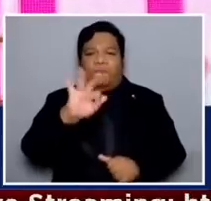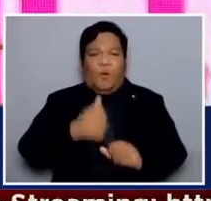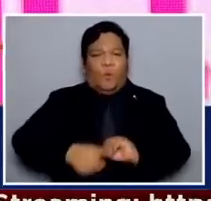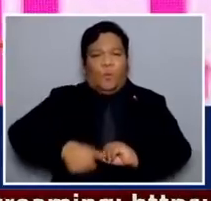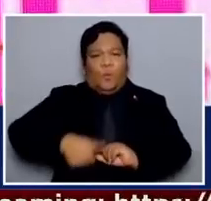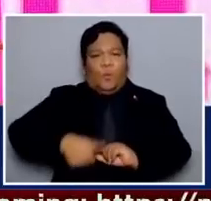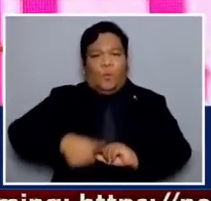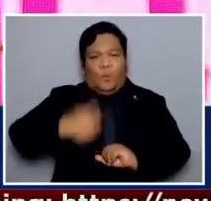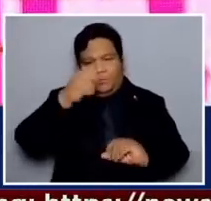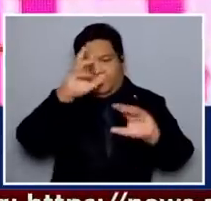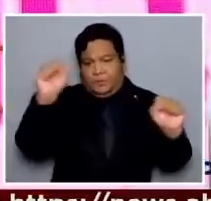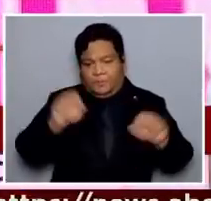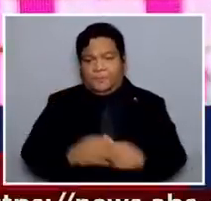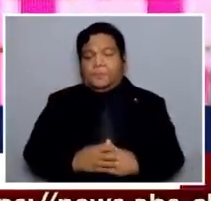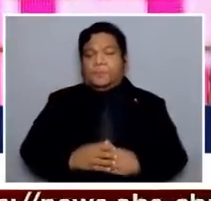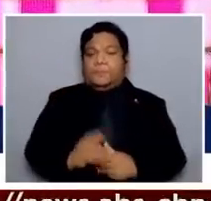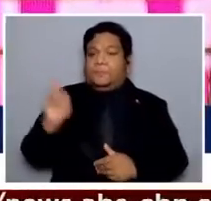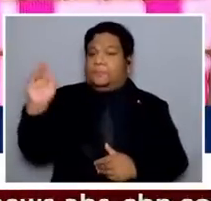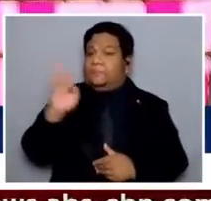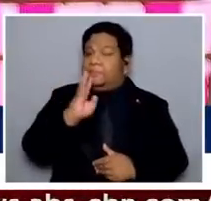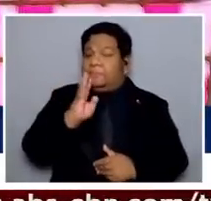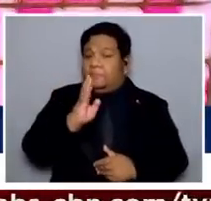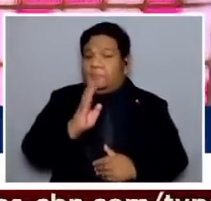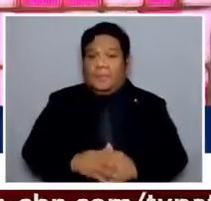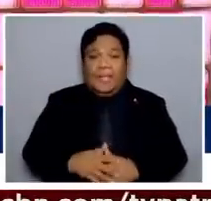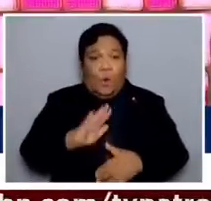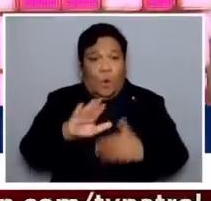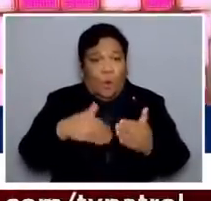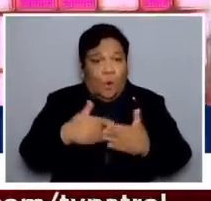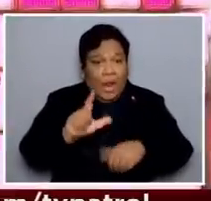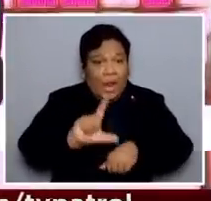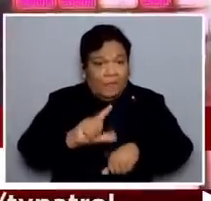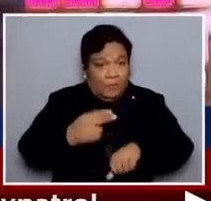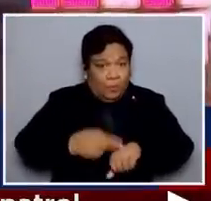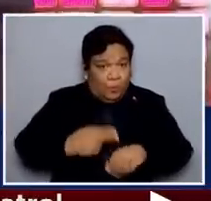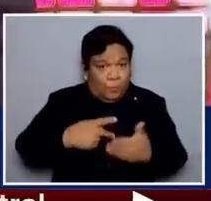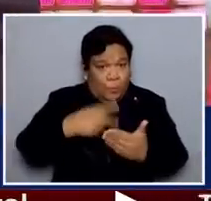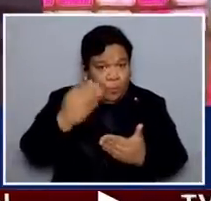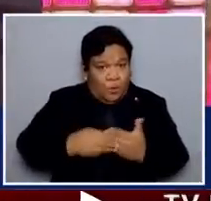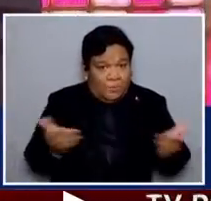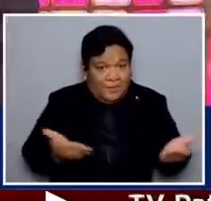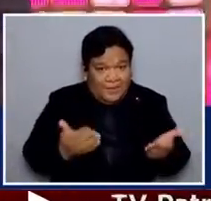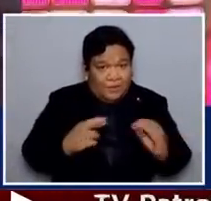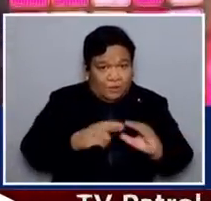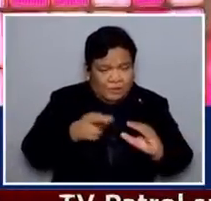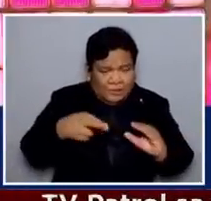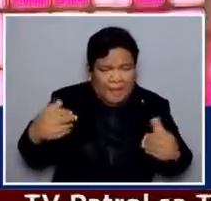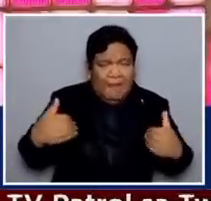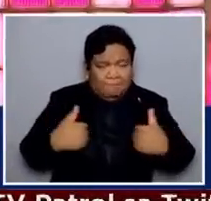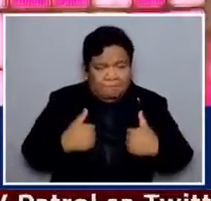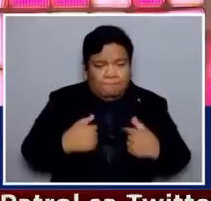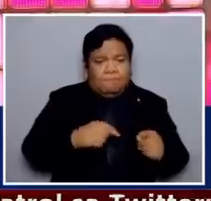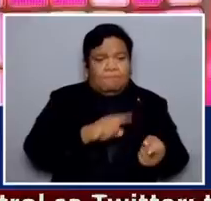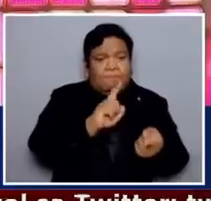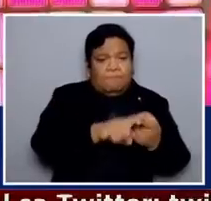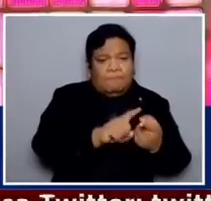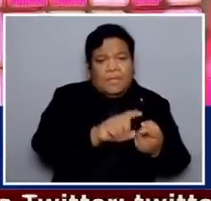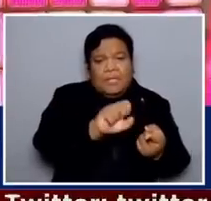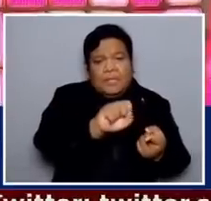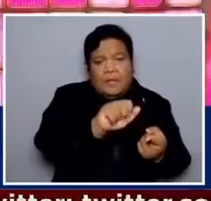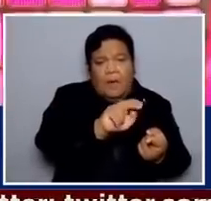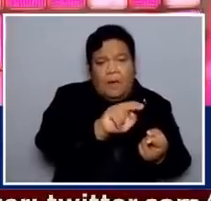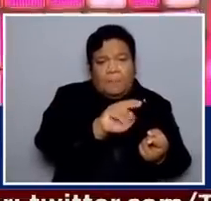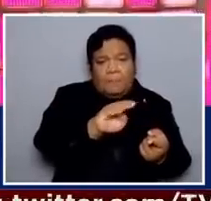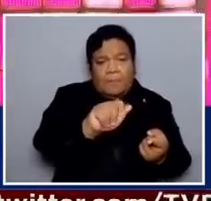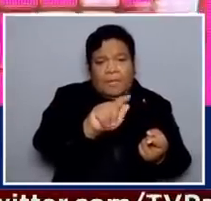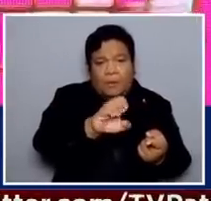mga livelihood programs, kalat po yun dito sa Rizal. Meron po tayo sa San Mateo, meron tayo sa